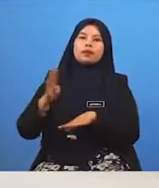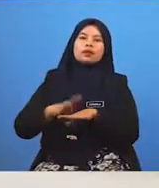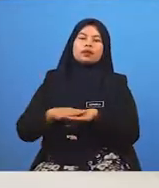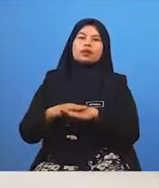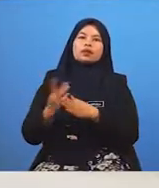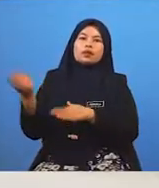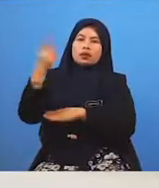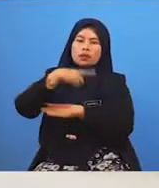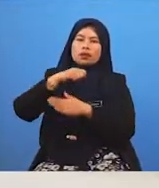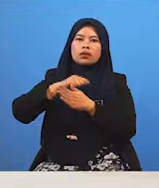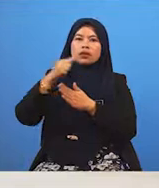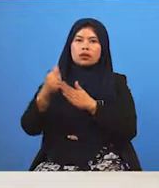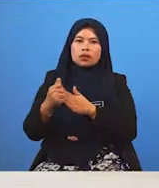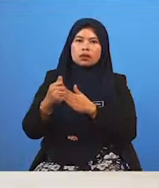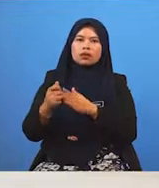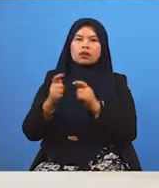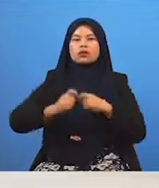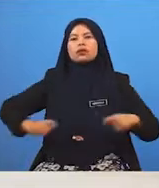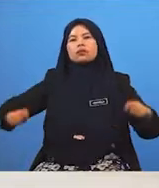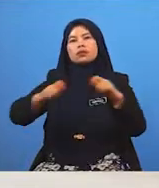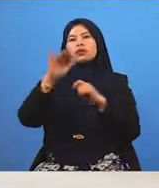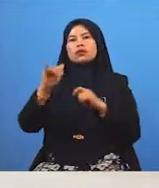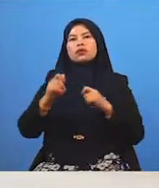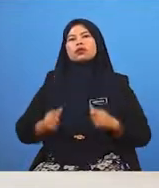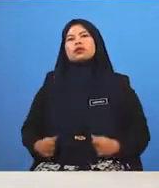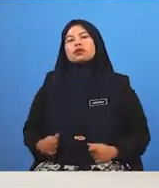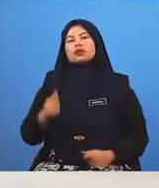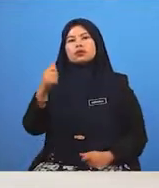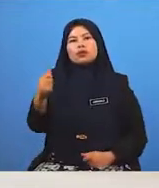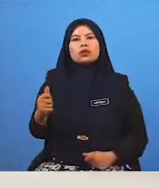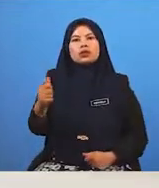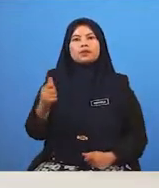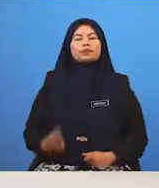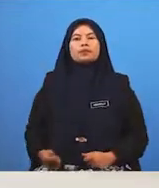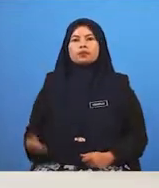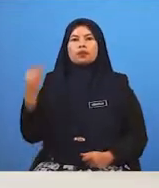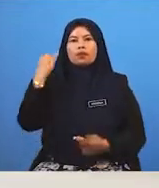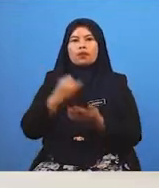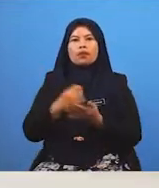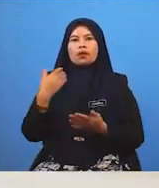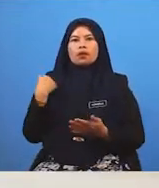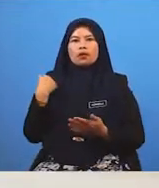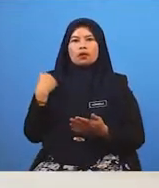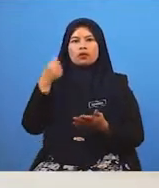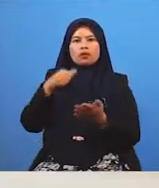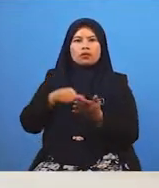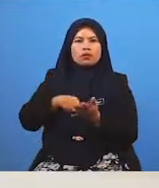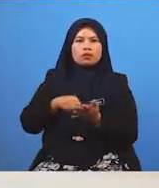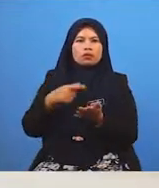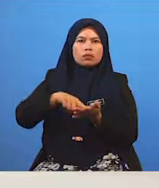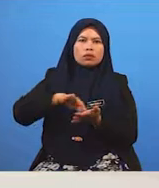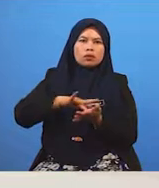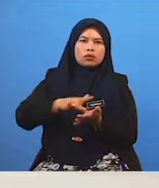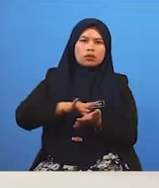Islam berhak menerima petunjuk daripada Allah Subhanahu wa taala. Sebaliknya, orang yang benci kepada kebenaran